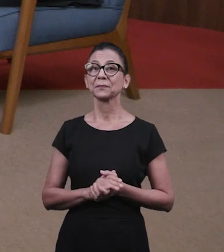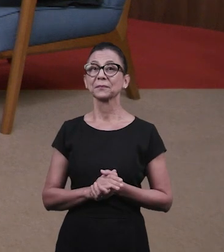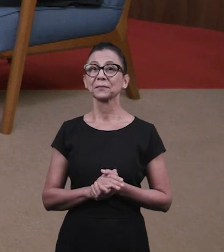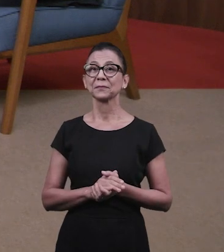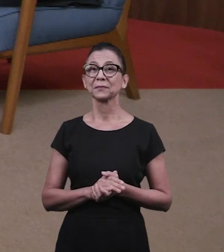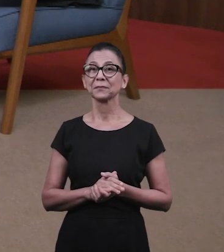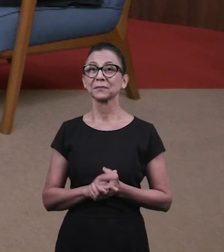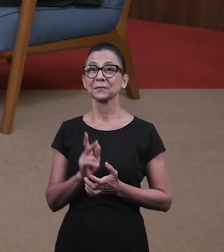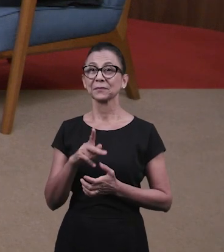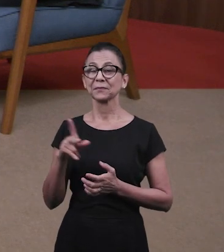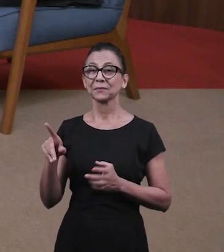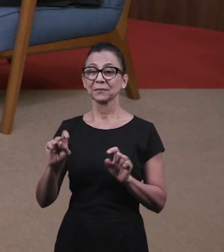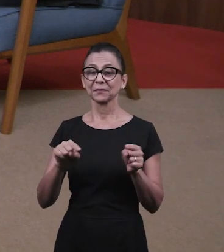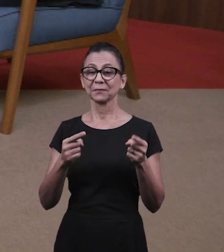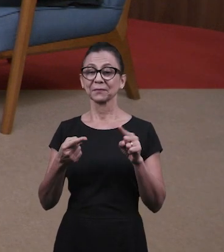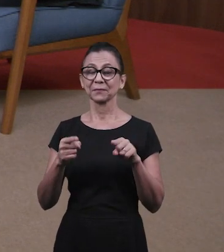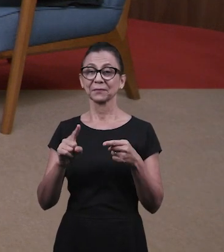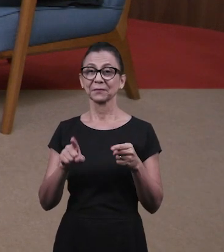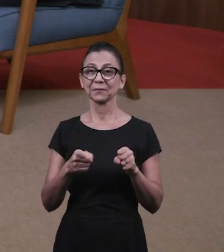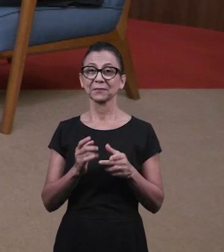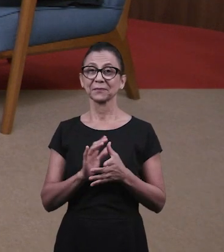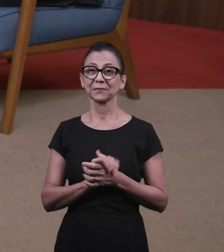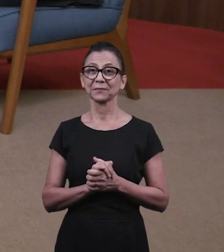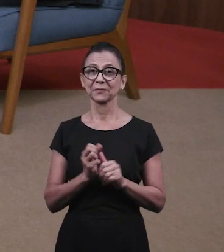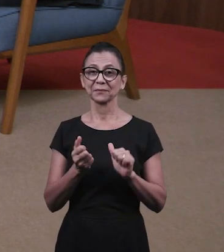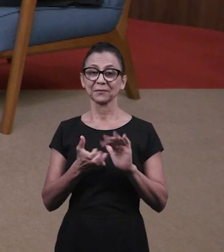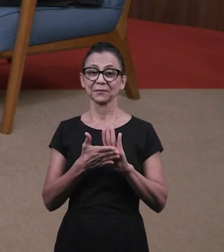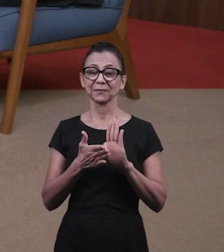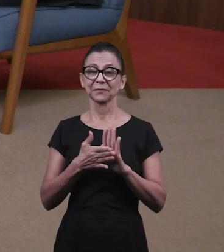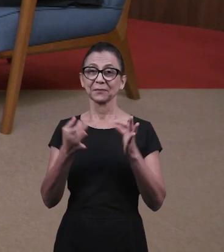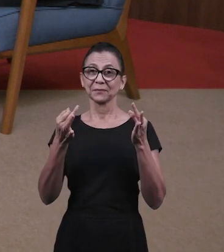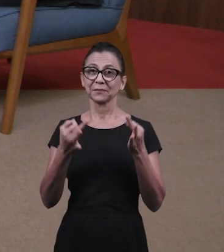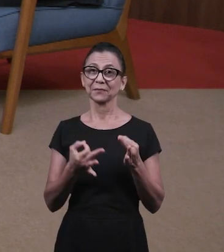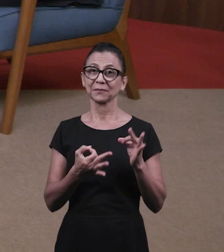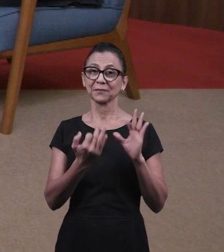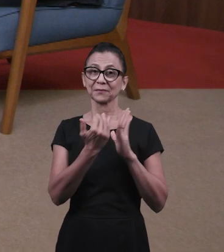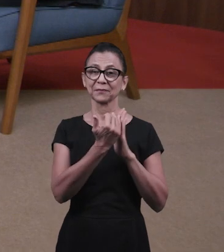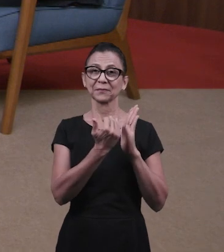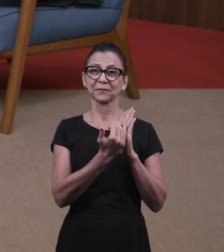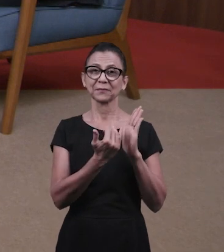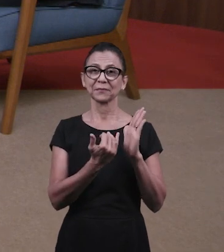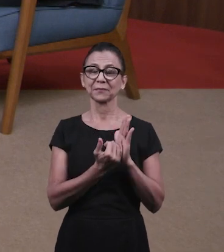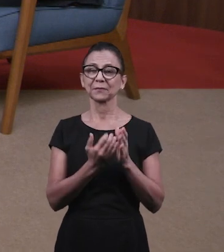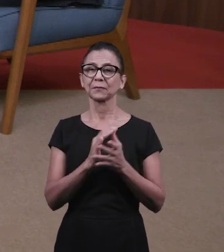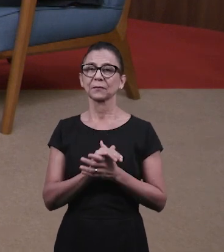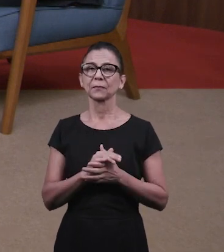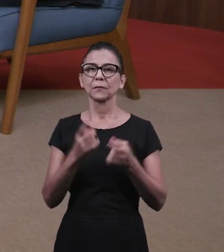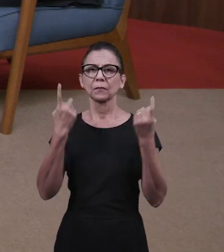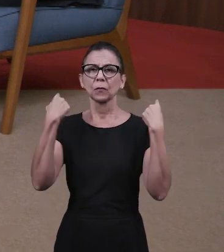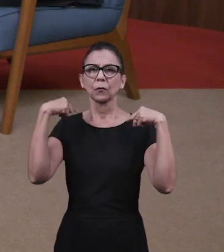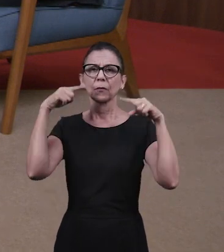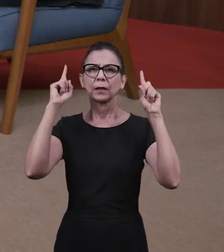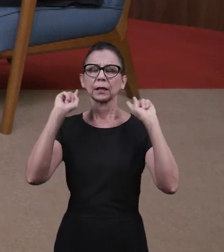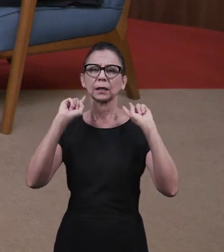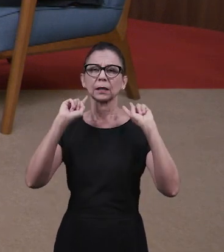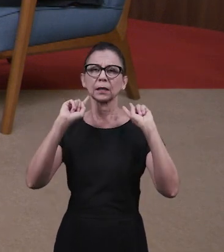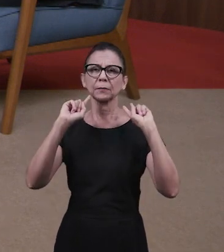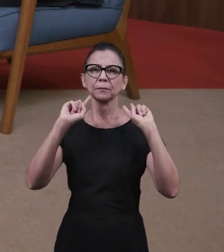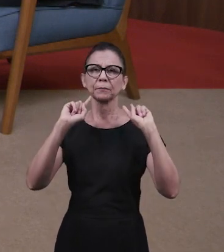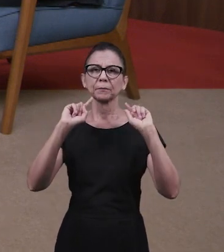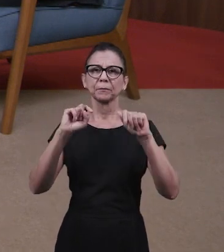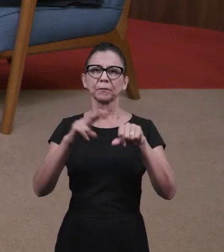c'est le moment de la sœur Janaïne avec le volet Parfaite louange. Et nous apprenons la louange